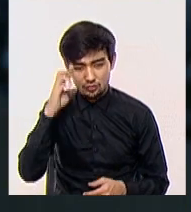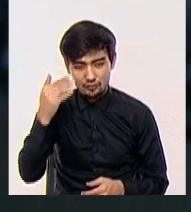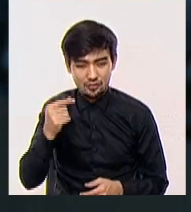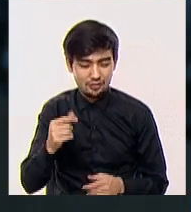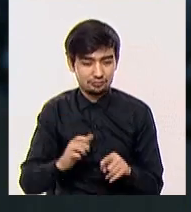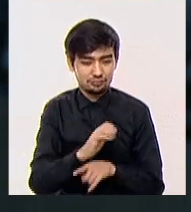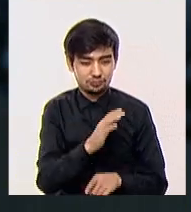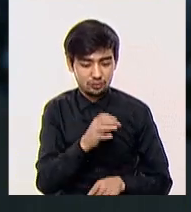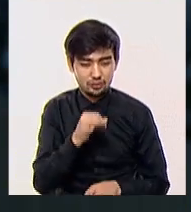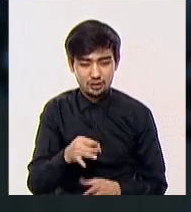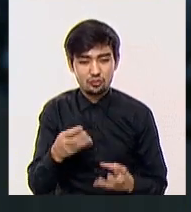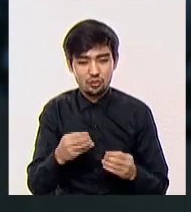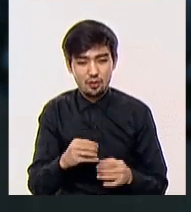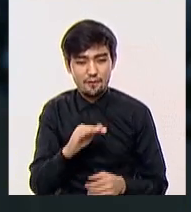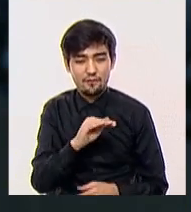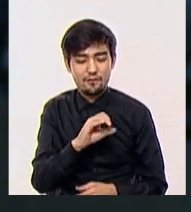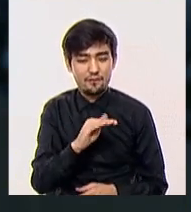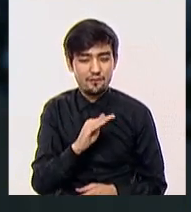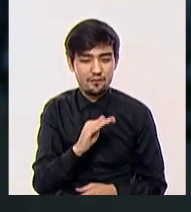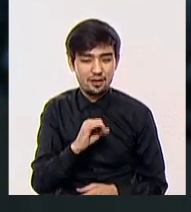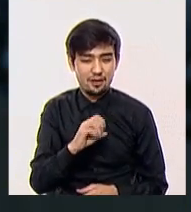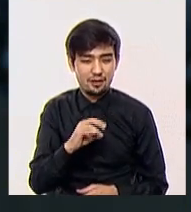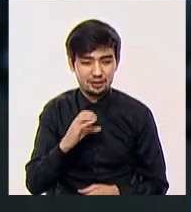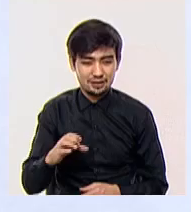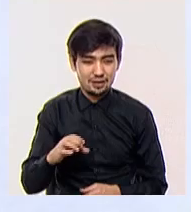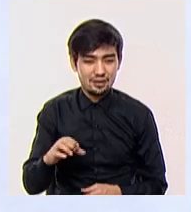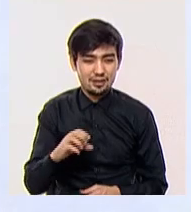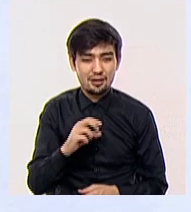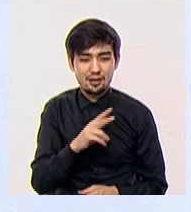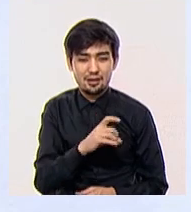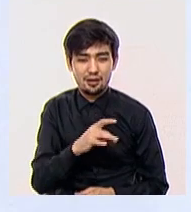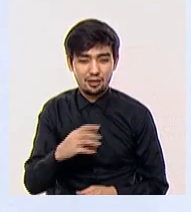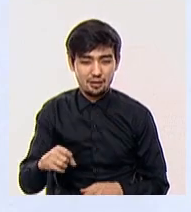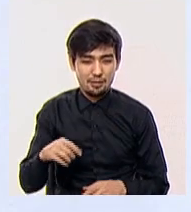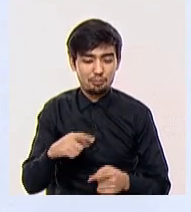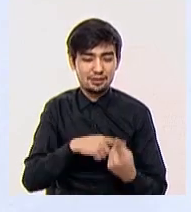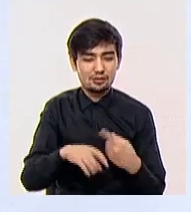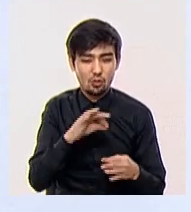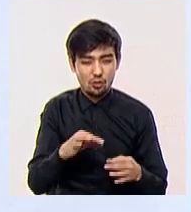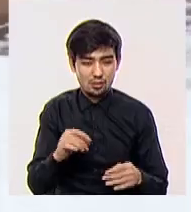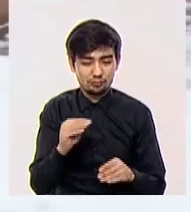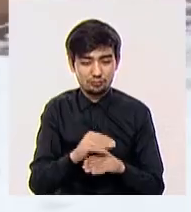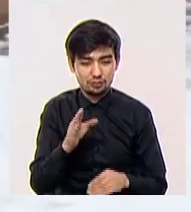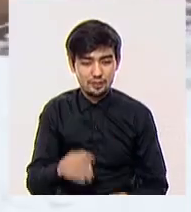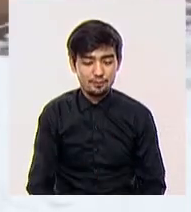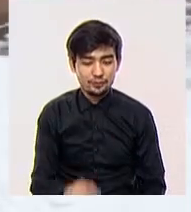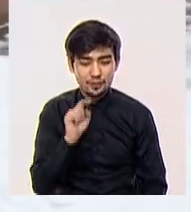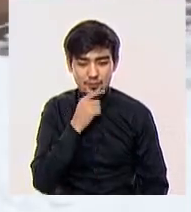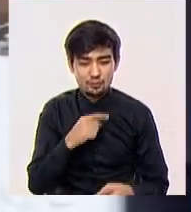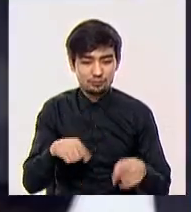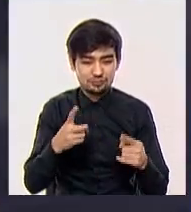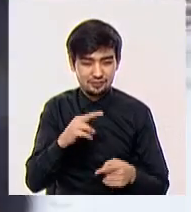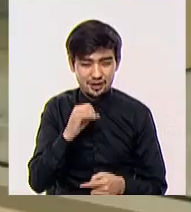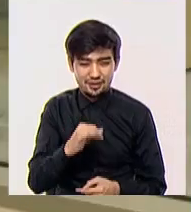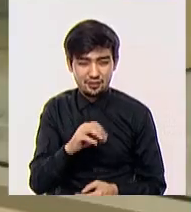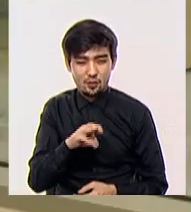бюджета. Увеличат и финансирование программы «Дорожная карта бизнеса». Глобальная задача индустриализации экономики – это позволит замещать импортные